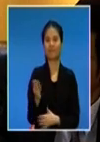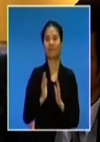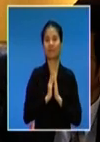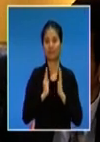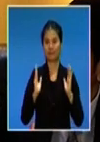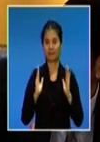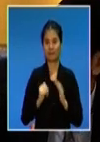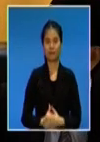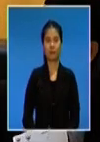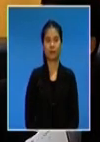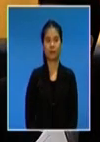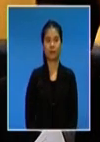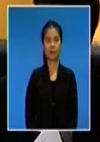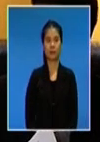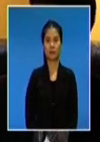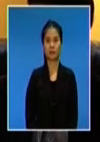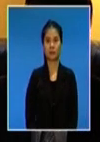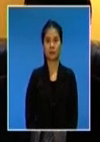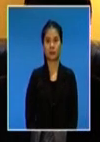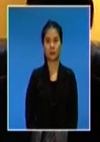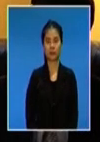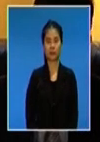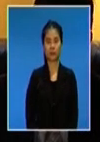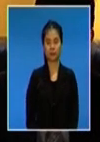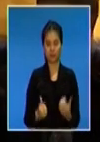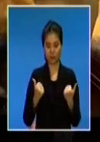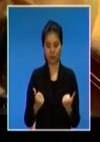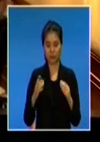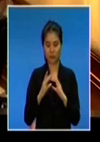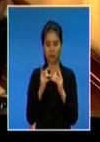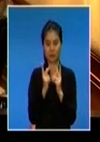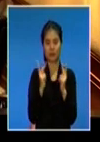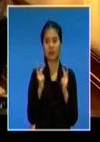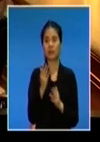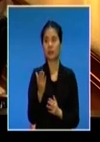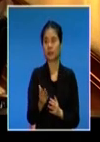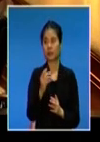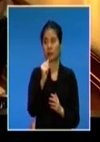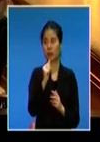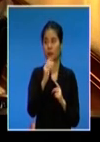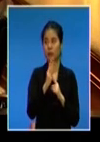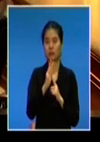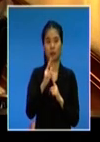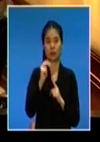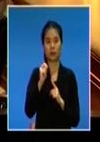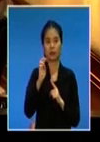ครับ ก็ขอให้กรรมการตอบโดยกระชับนะเชิญท่านอำนวยค่ะ